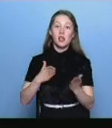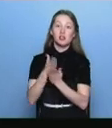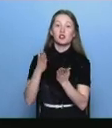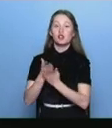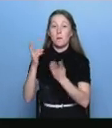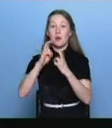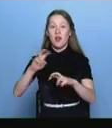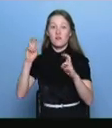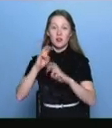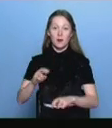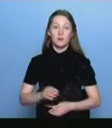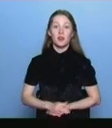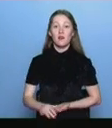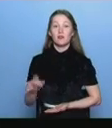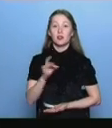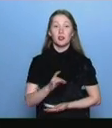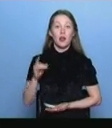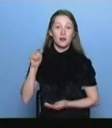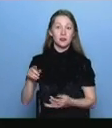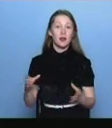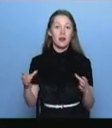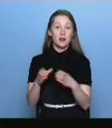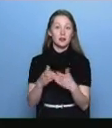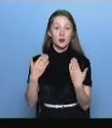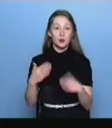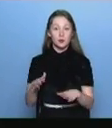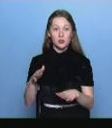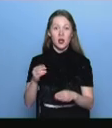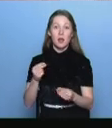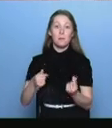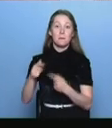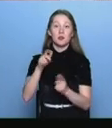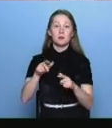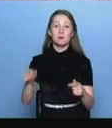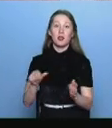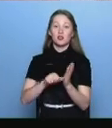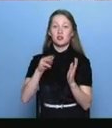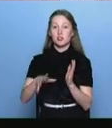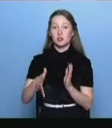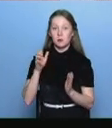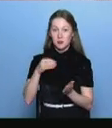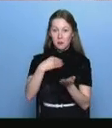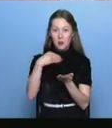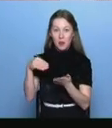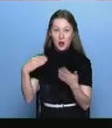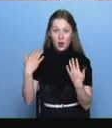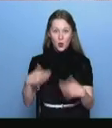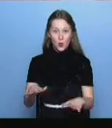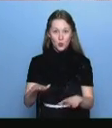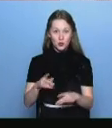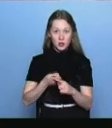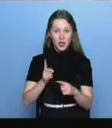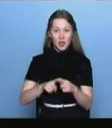органов. В региональной налоговой службе рассказали, сегодня предприниматели региона приобрели уже 6500 единиц новой контрольно-кассовой